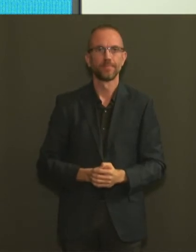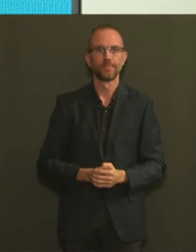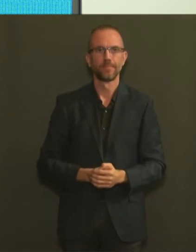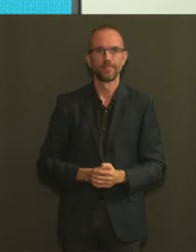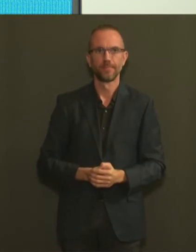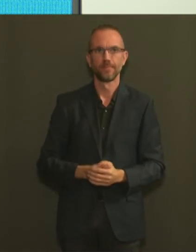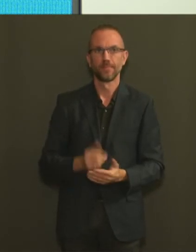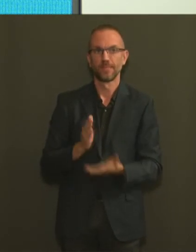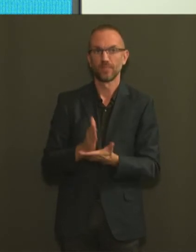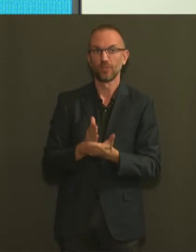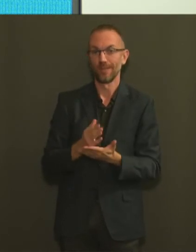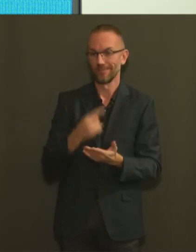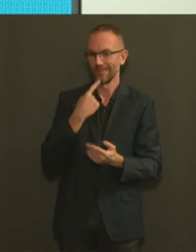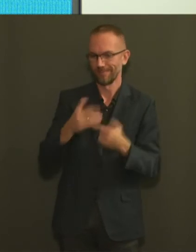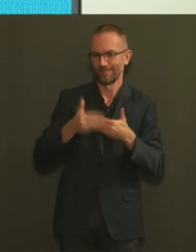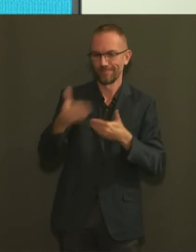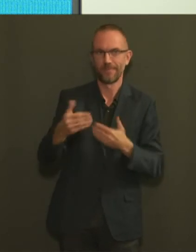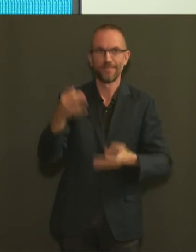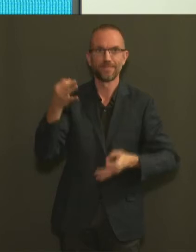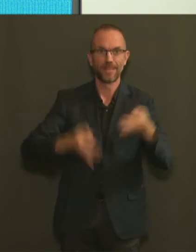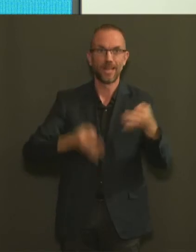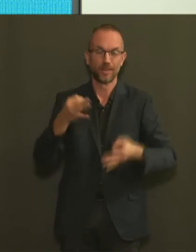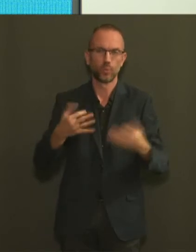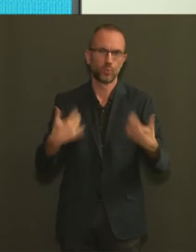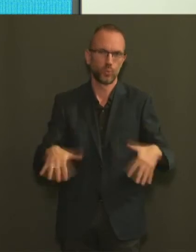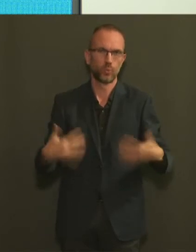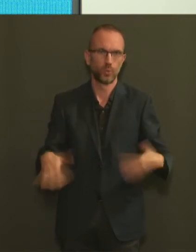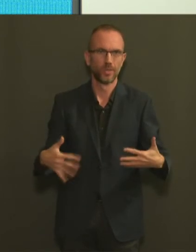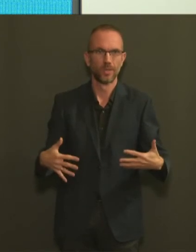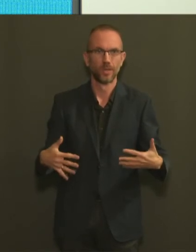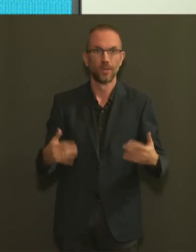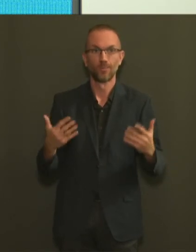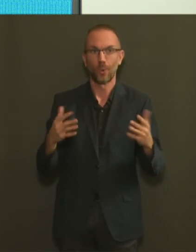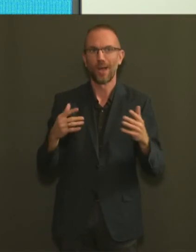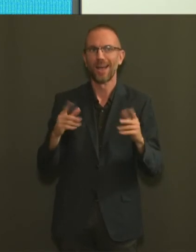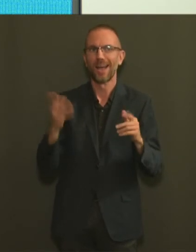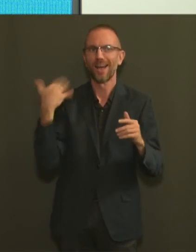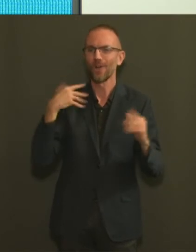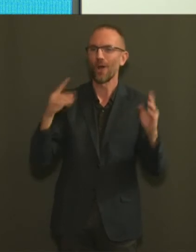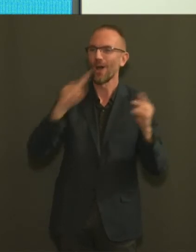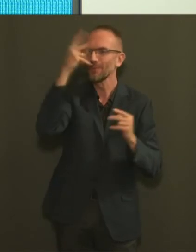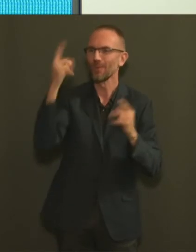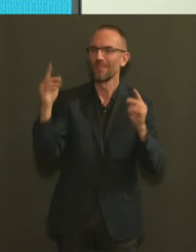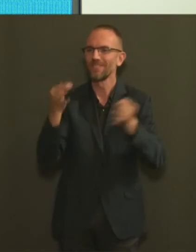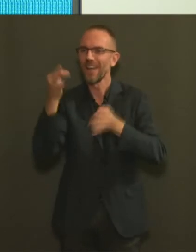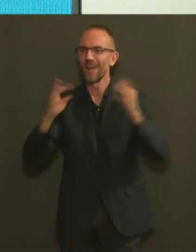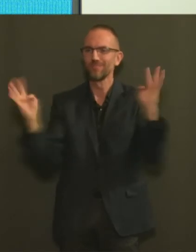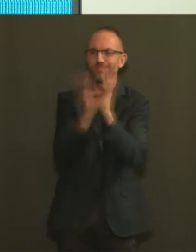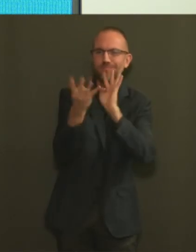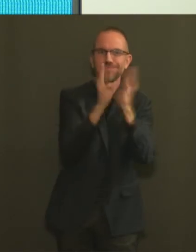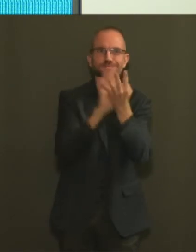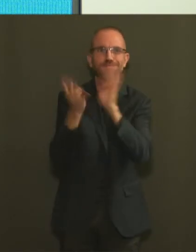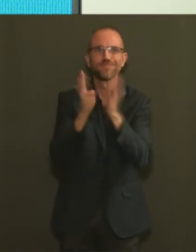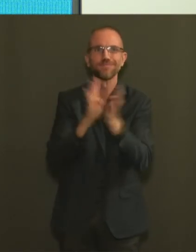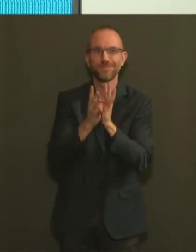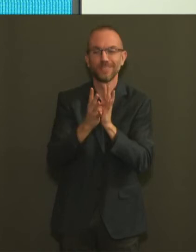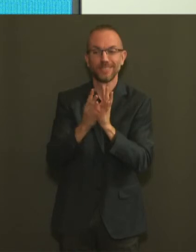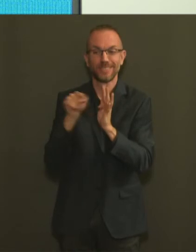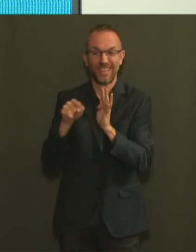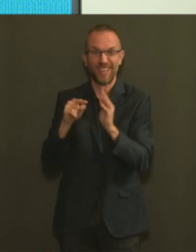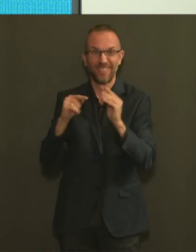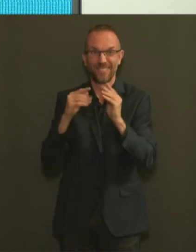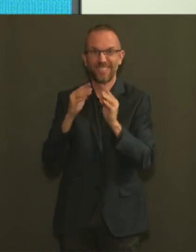fêtes très particulières parce que en nombre beaucoup plus restreint par rapport à l'habitude qu'on a dans nos régions de retrouver